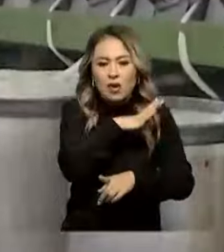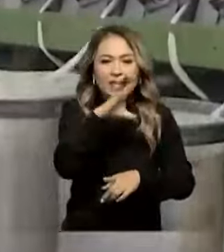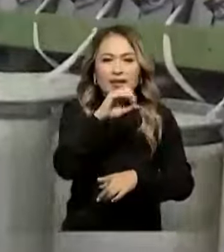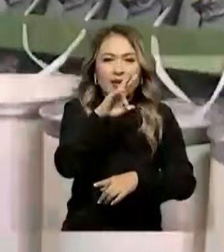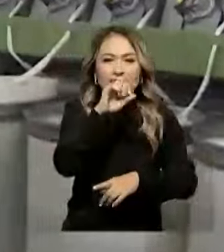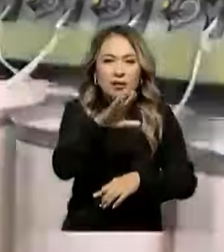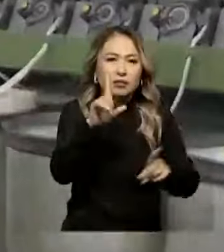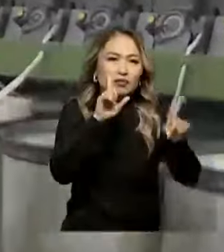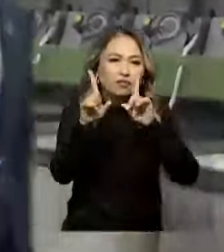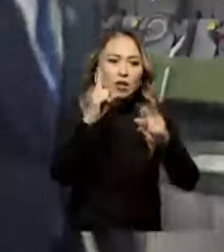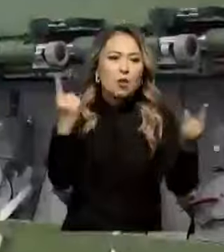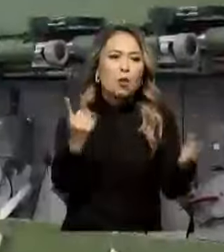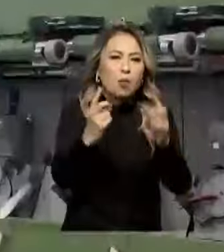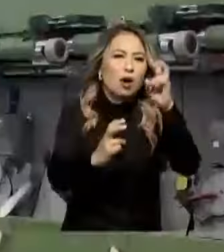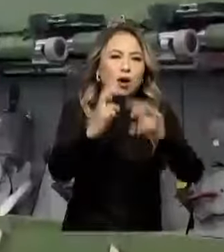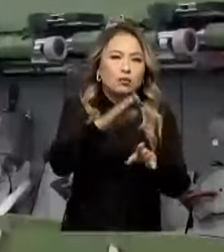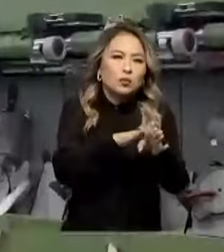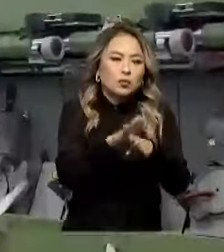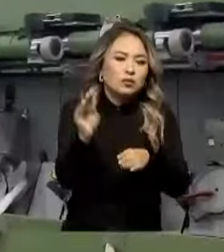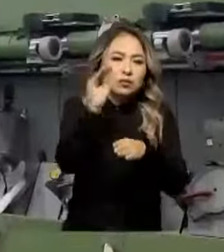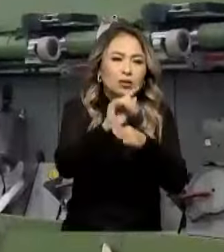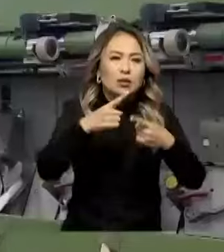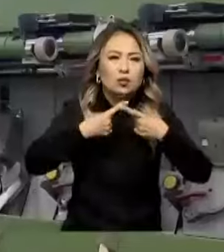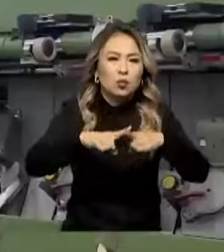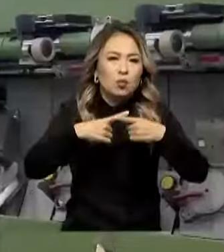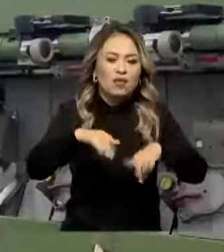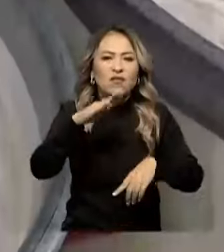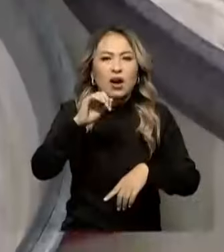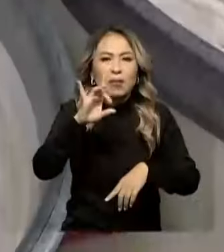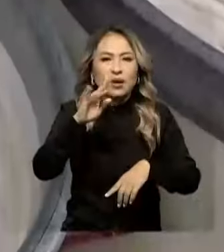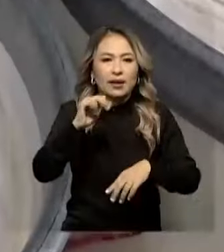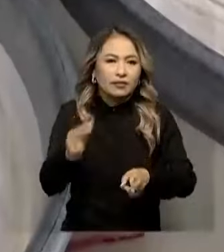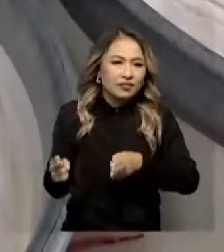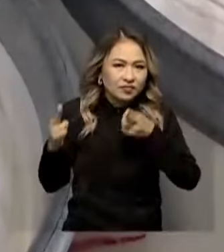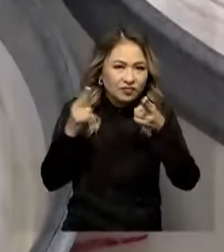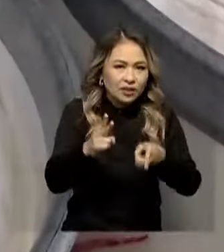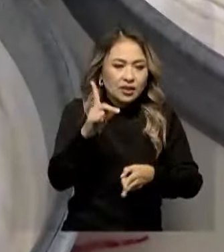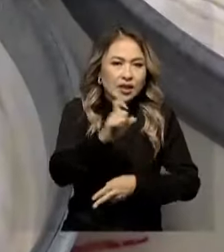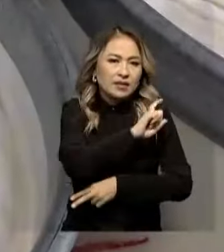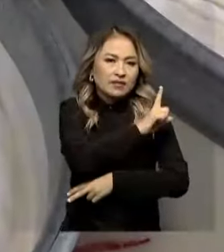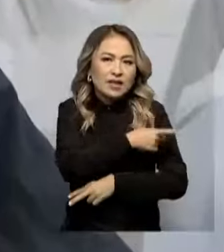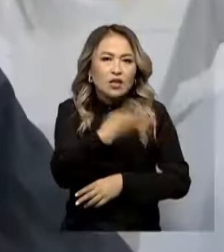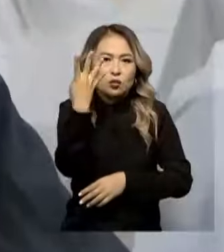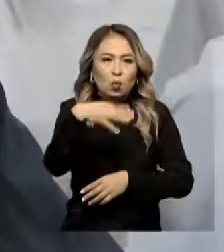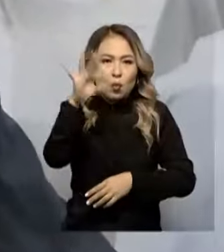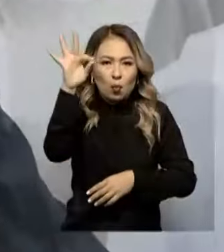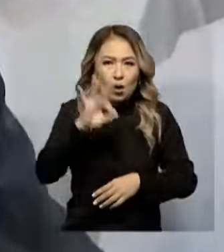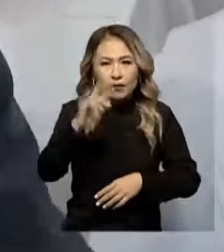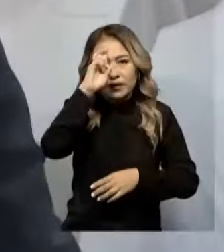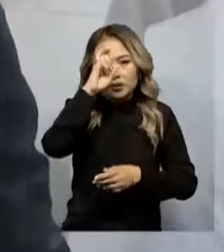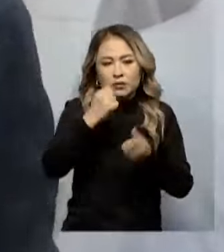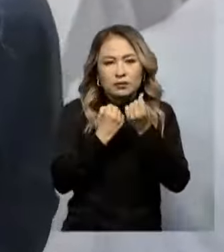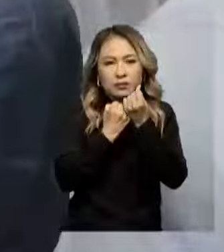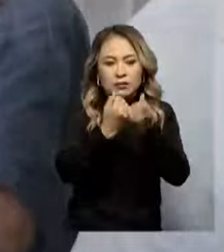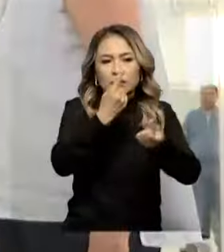жұмыс сапарында жеңіл өнеркәсіп саласындағы толық кластерлі тоқыма фабрикасына барды. Бір кездері өндірістік қуаты 40%-ке төмендеп, кейін мемлекеттік қолдау